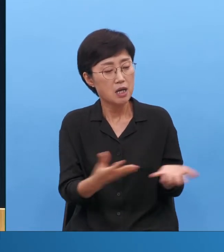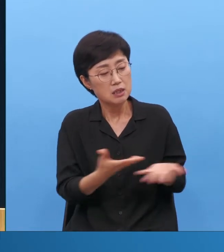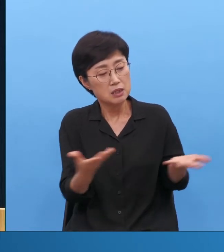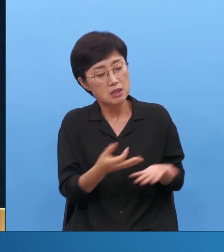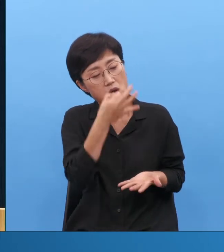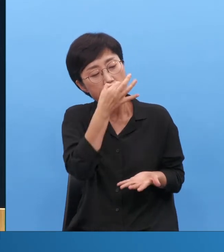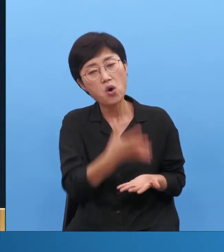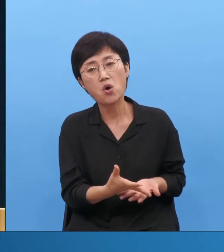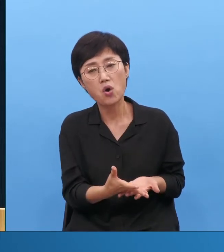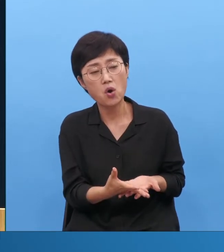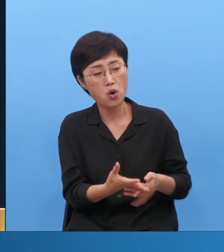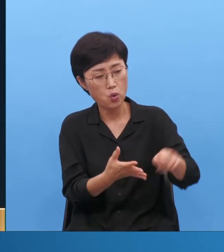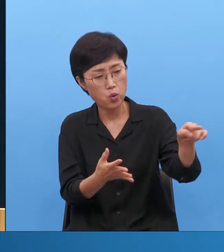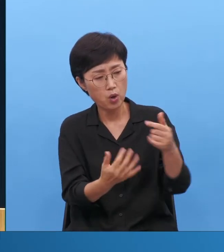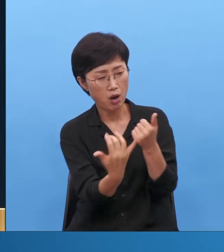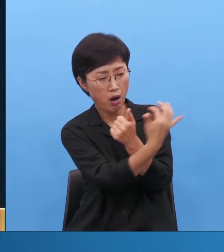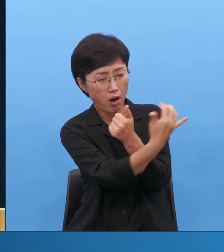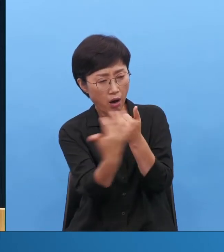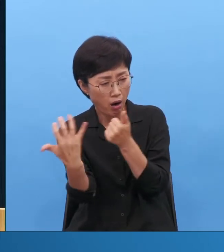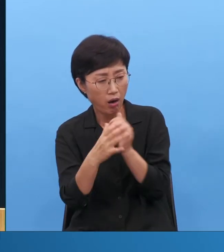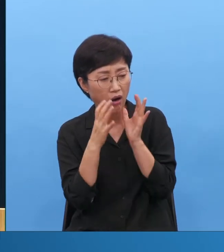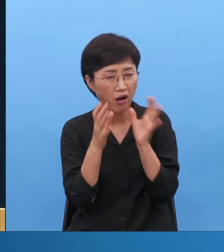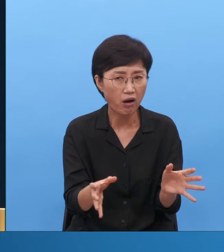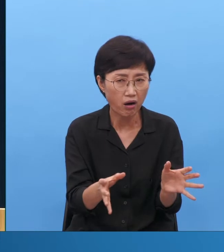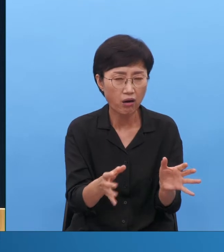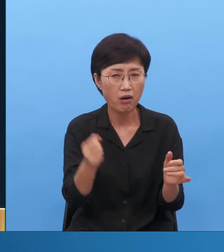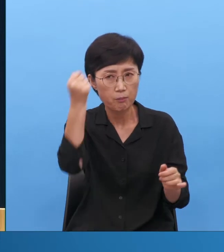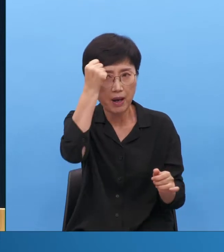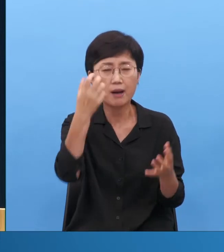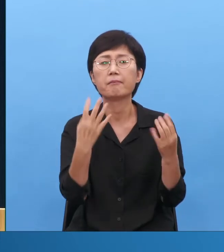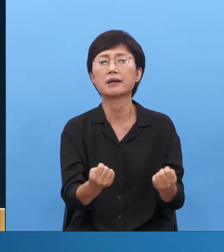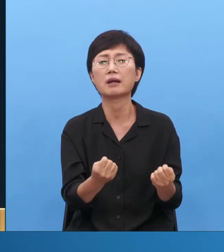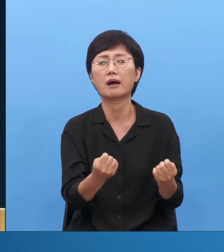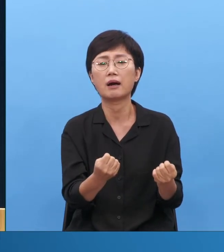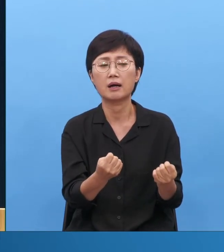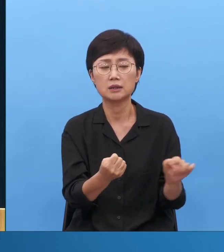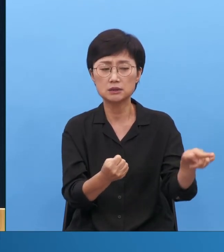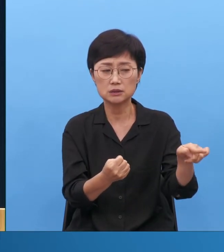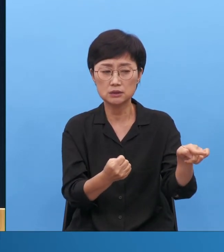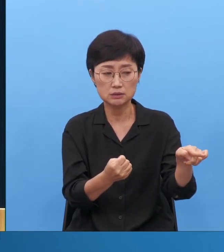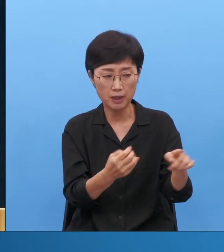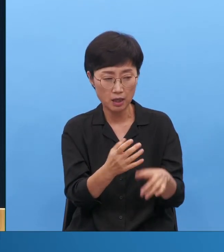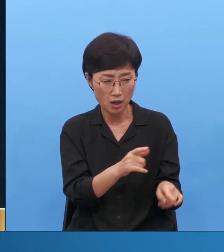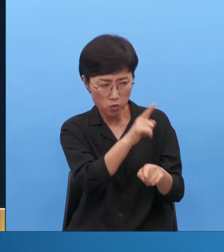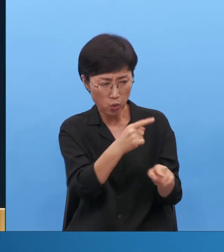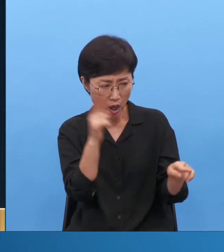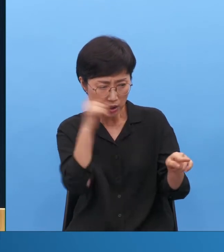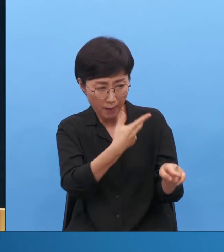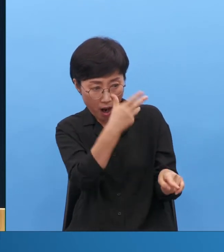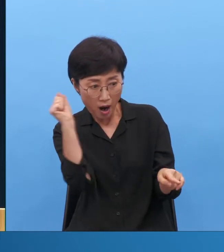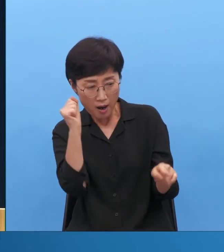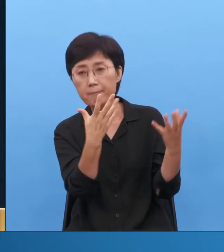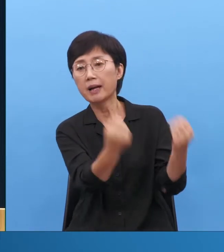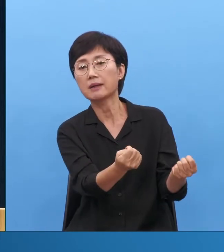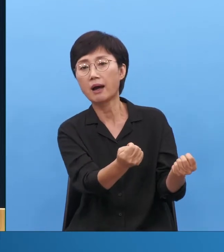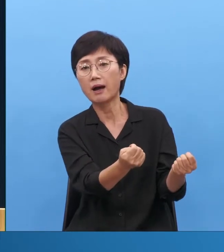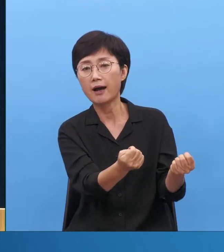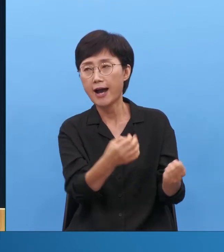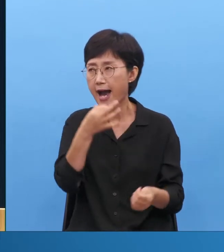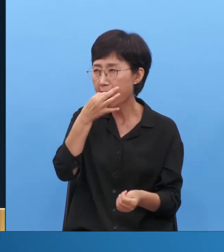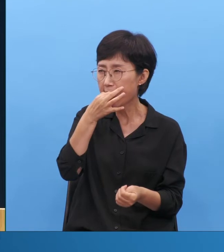그렇죠. 사기꾼들 많습니다. Things are hard at work. Things are hard in the world. 자기밖에 모르는 사람 많습니다. There are so many people who are trying to take advantage of 이기면 뭔 us. 짓이든지 합니다. People